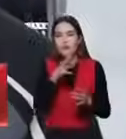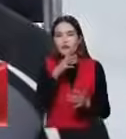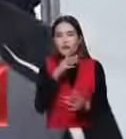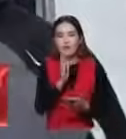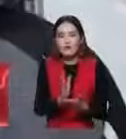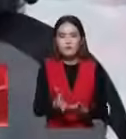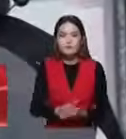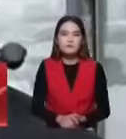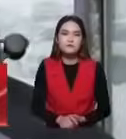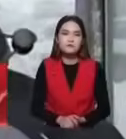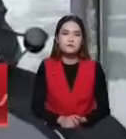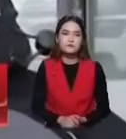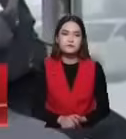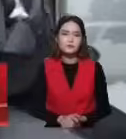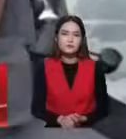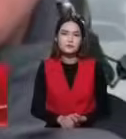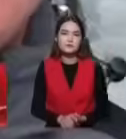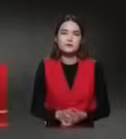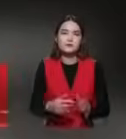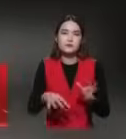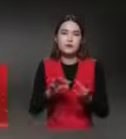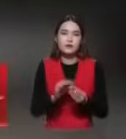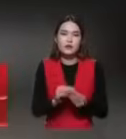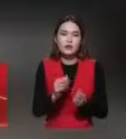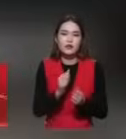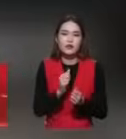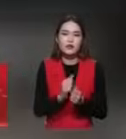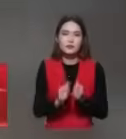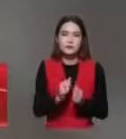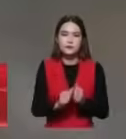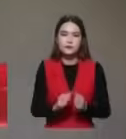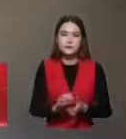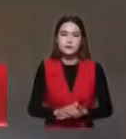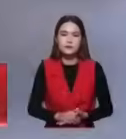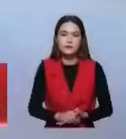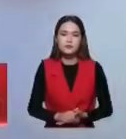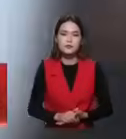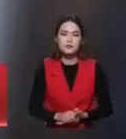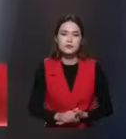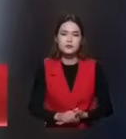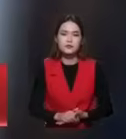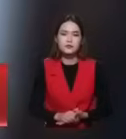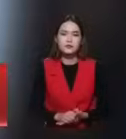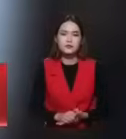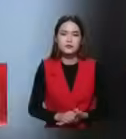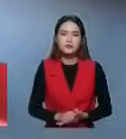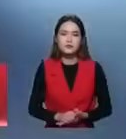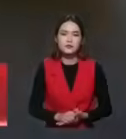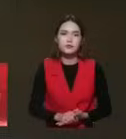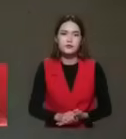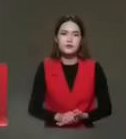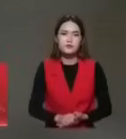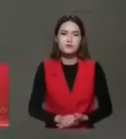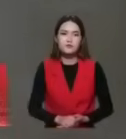көлікті ұнамайды, шын айтсам. Бір жыл ай дейсің, бұзылып кетеді. Вон они, китайцы. Вот, 65